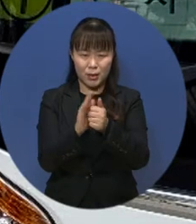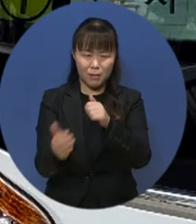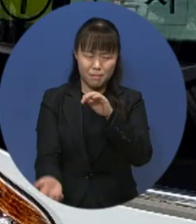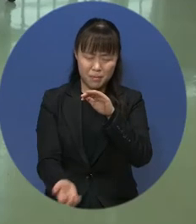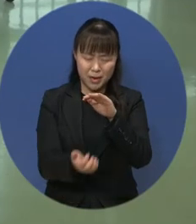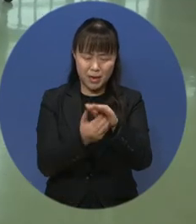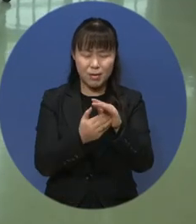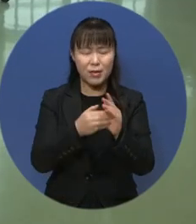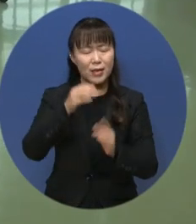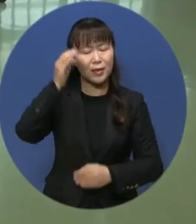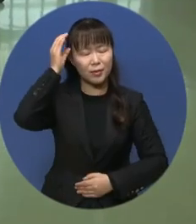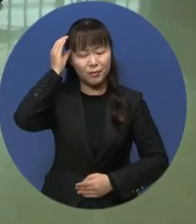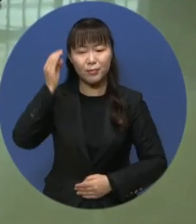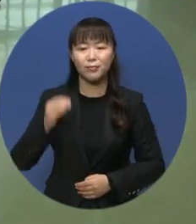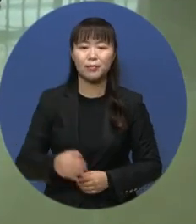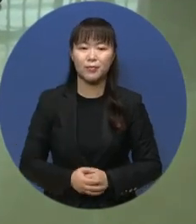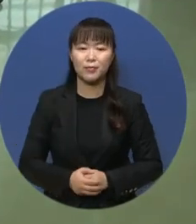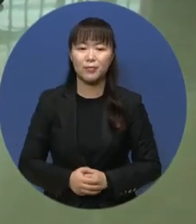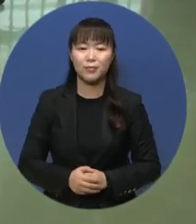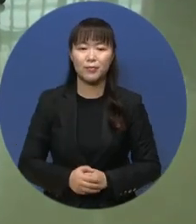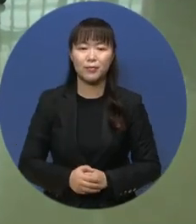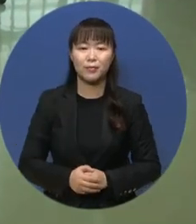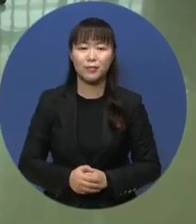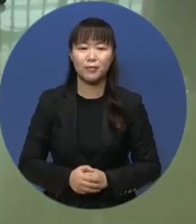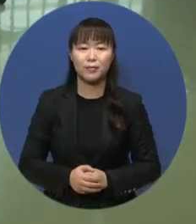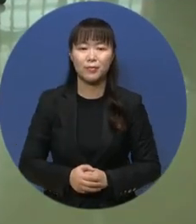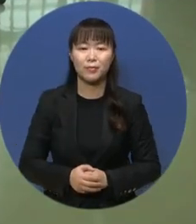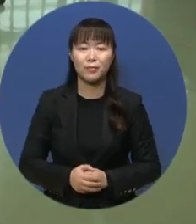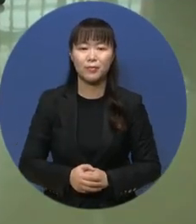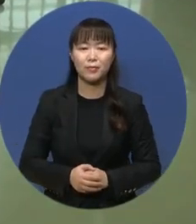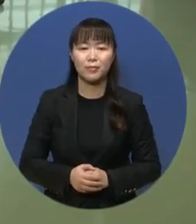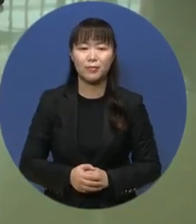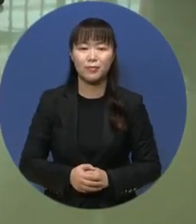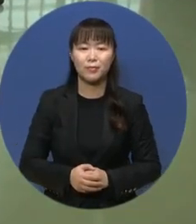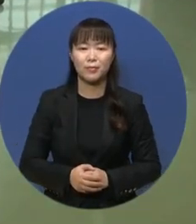기대하고 있습니다. 복지TV 경기방송 정은선입니다.